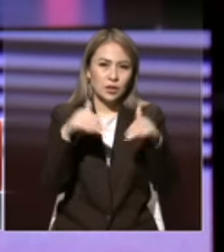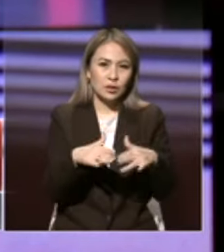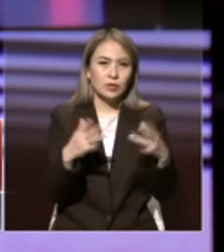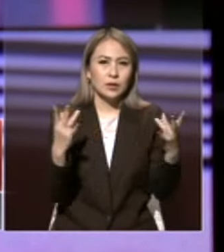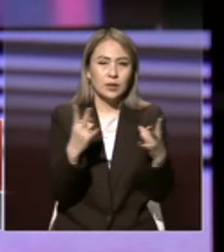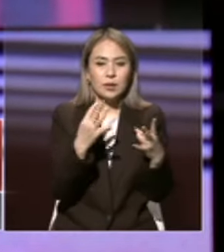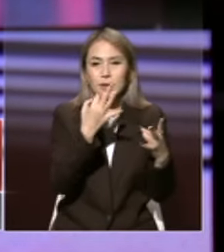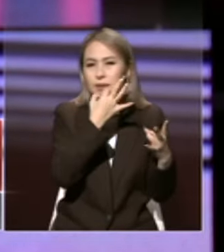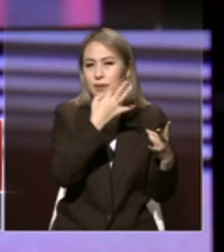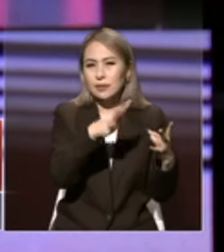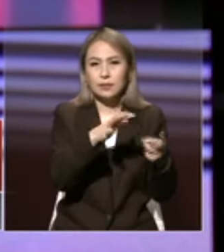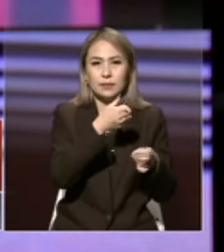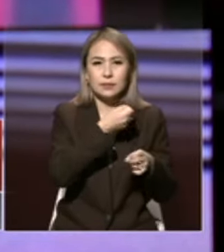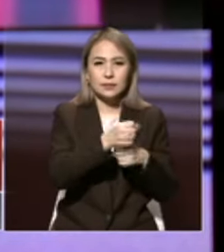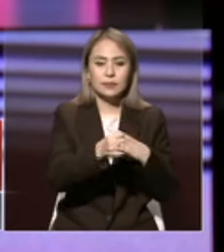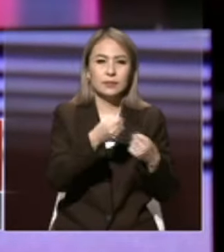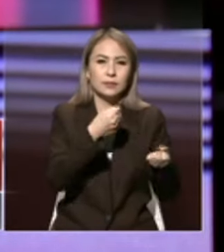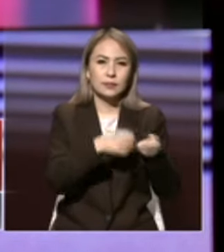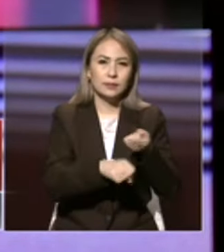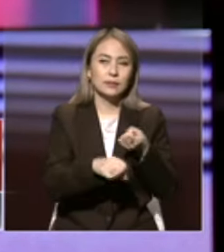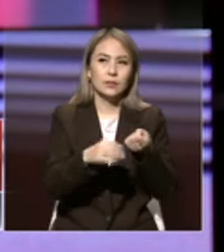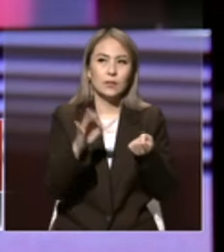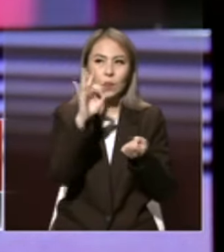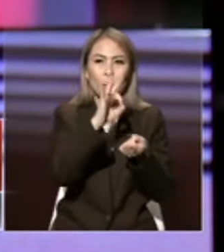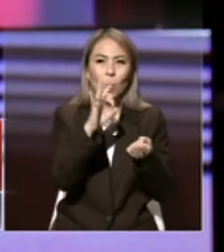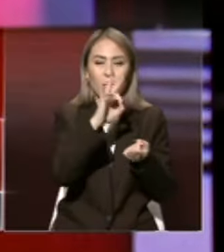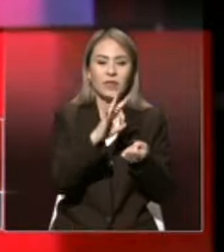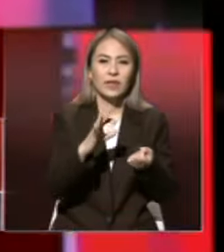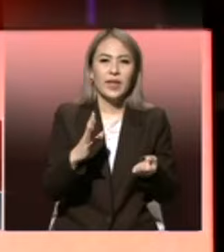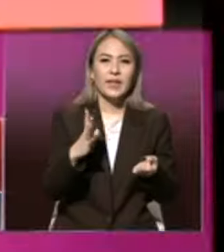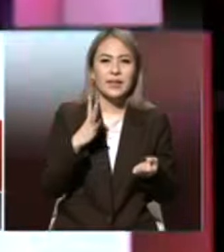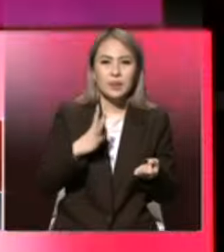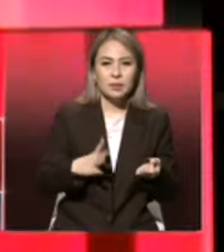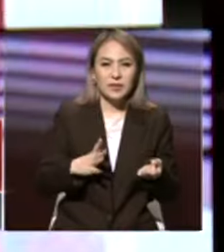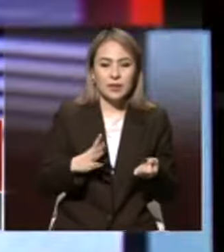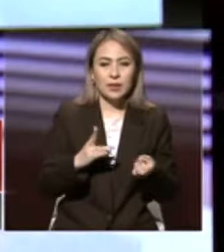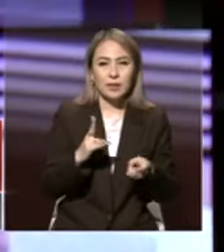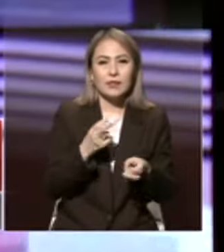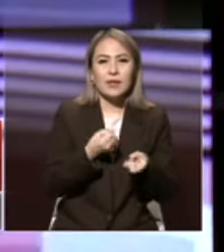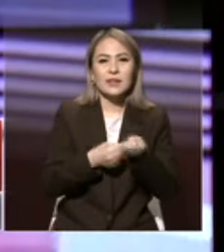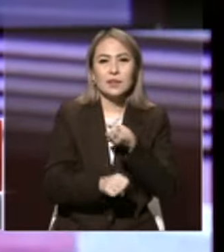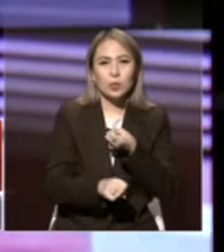сияқты. Кез келген зорлық-зомбылықтың түрі нулевая терпимость к насилию.